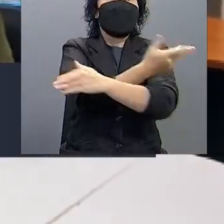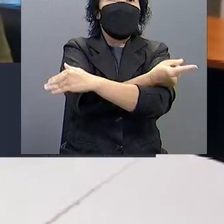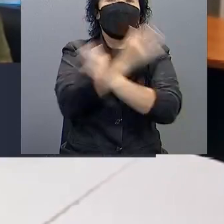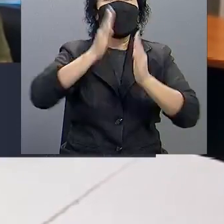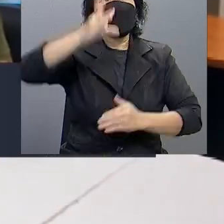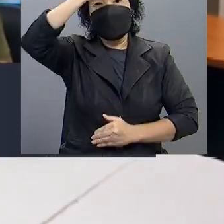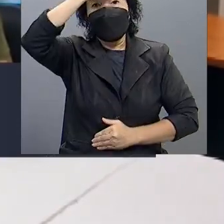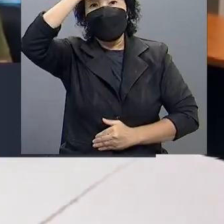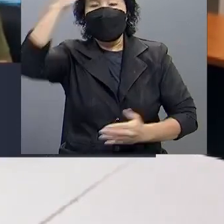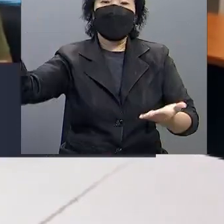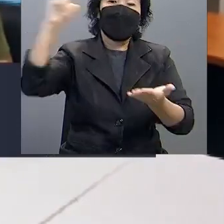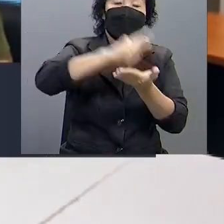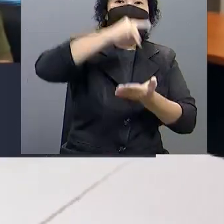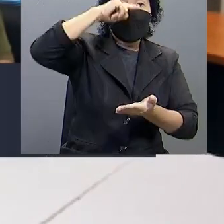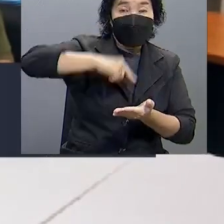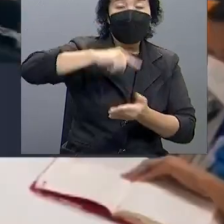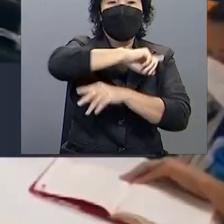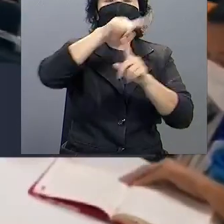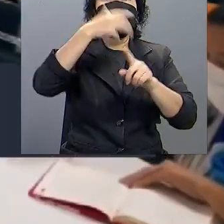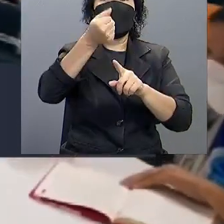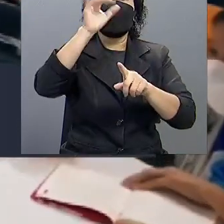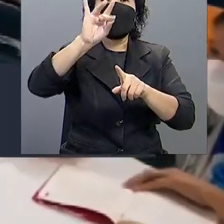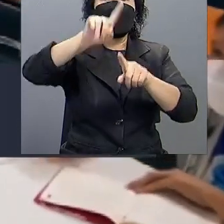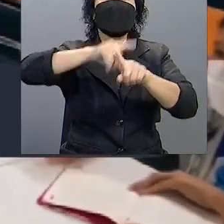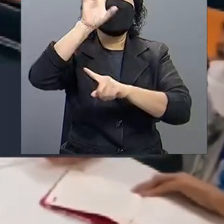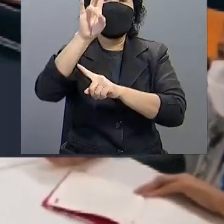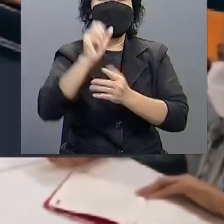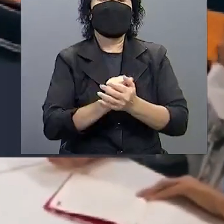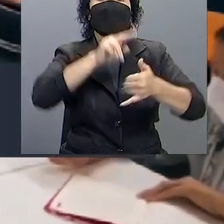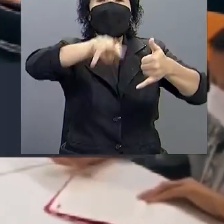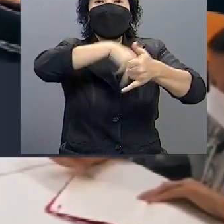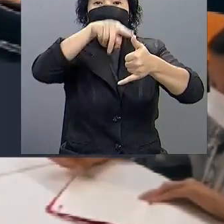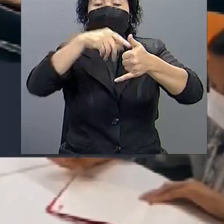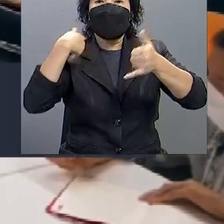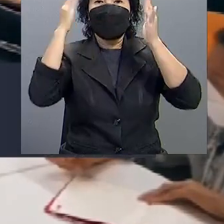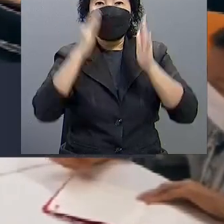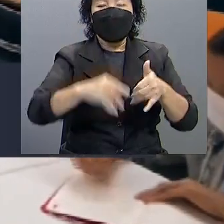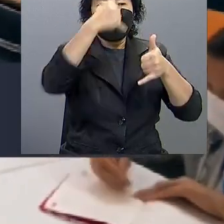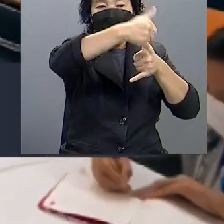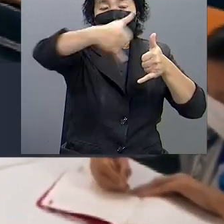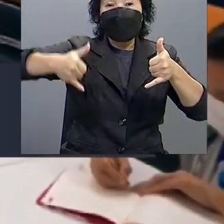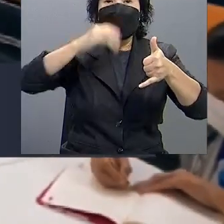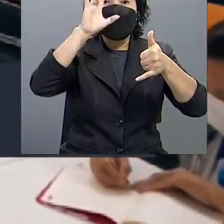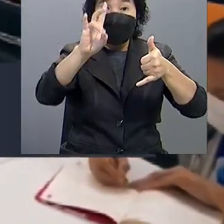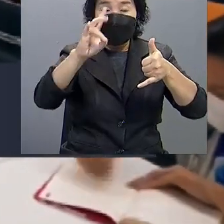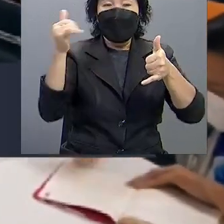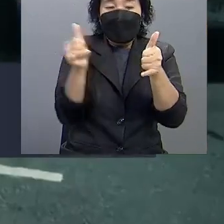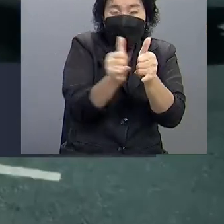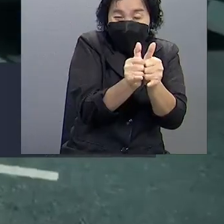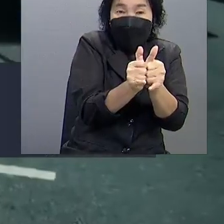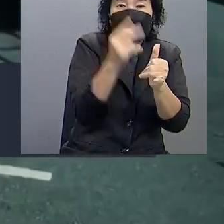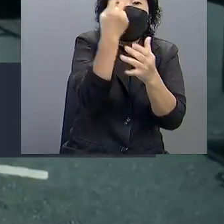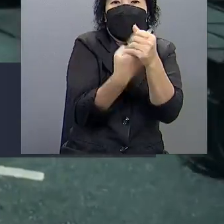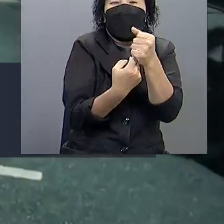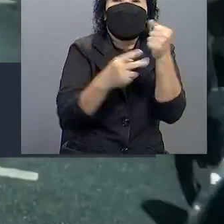งแต่วันที่18กรกฎาคมจากการสอบสวนโรคพบผู้สัมผัส7คนและเป็นผู้สัมผัสเสี่ยงสูง1คนคือแฟนสาวชาวไทย